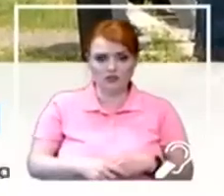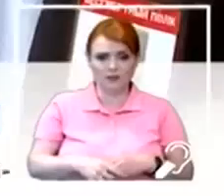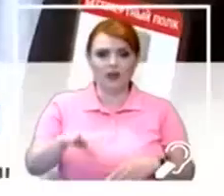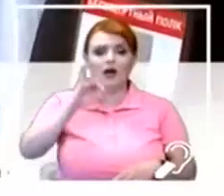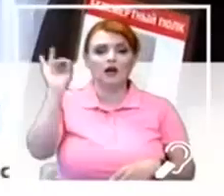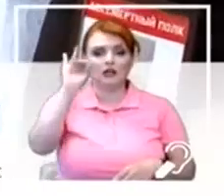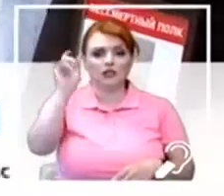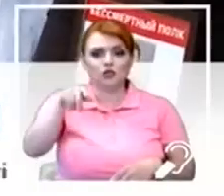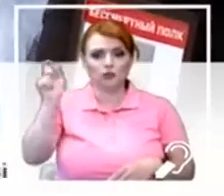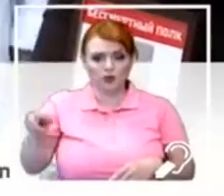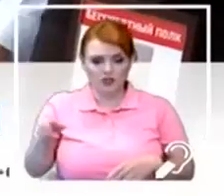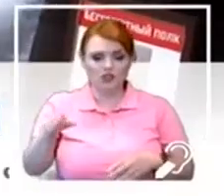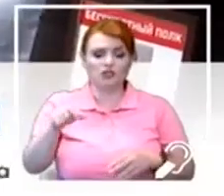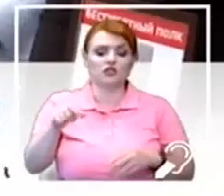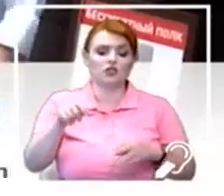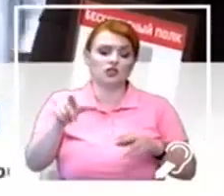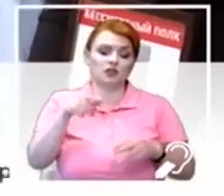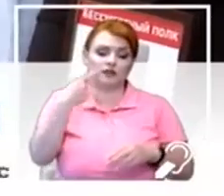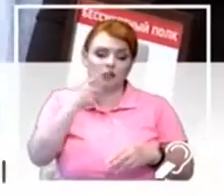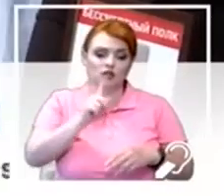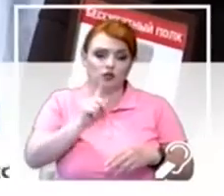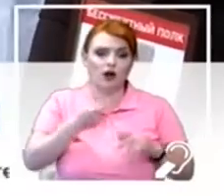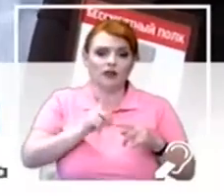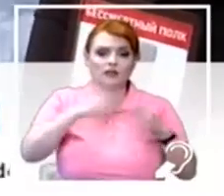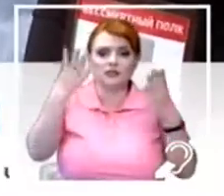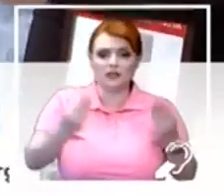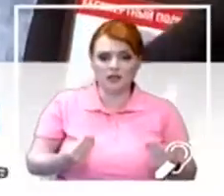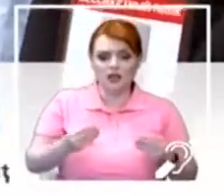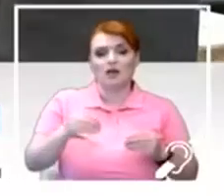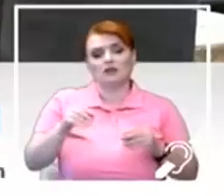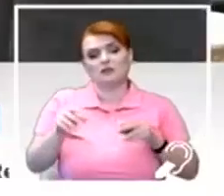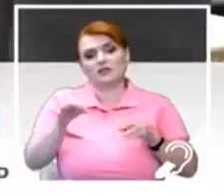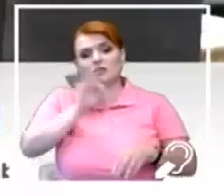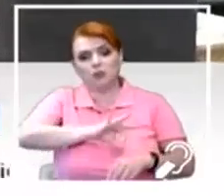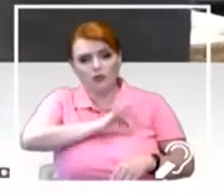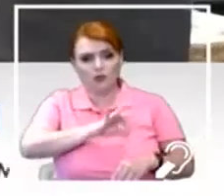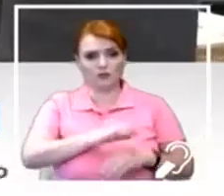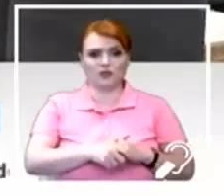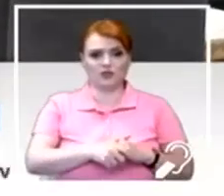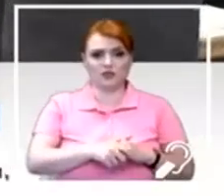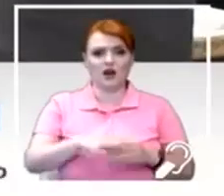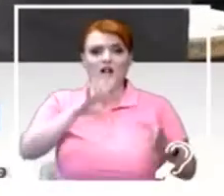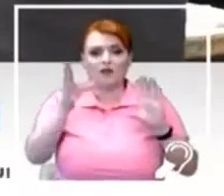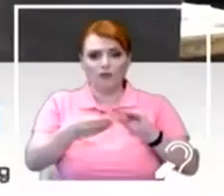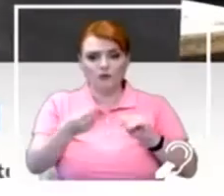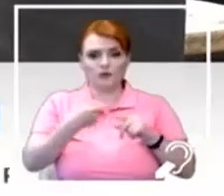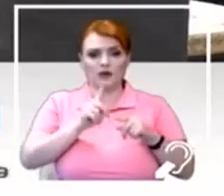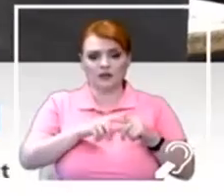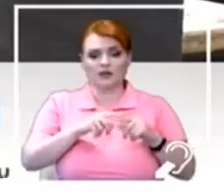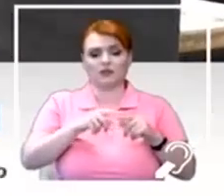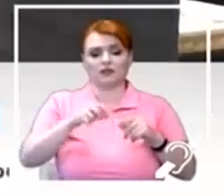de sovietici pentru a-și manifesta supremația, deși cel de-al doilea război mondial s-a încheiat în data de 8